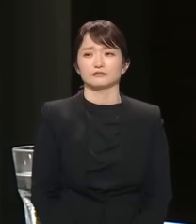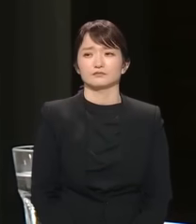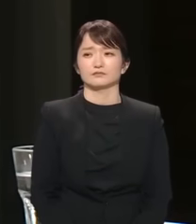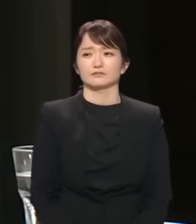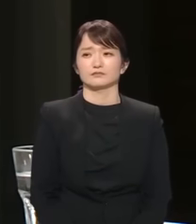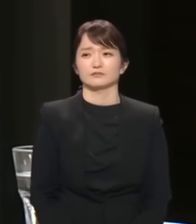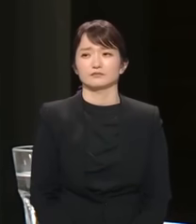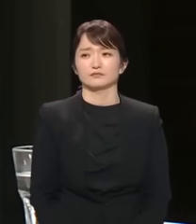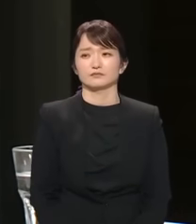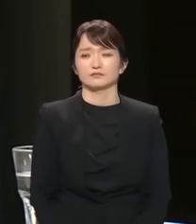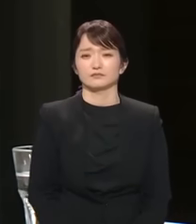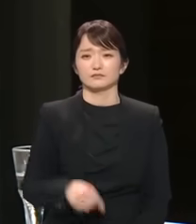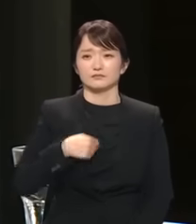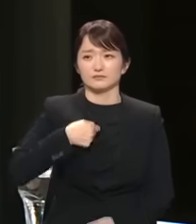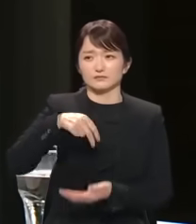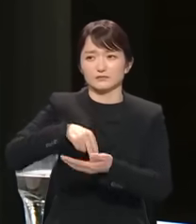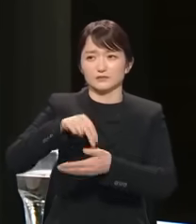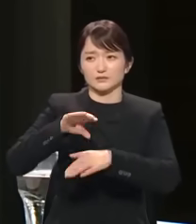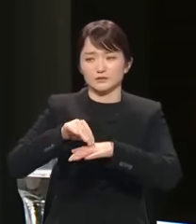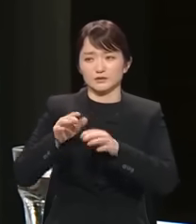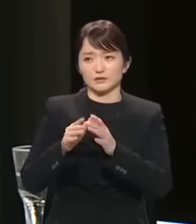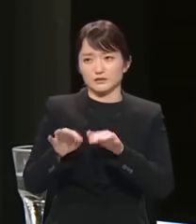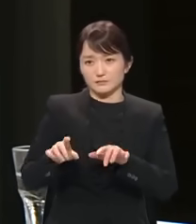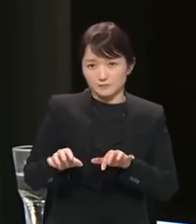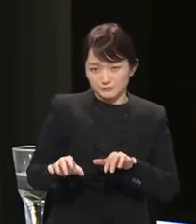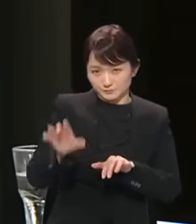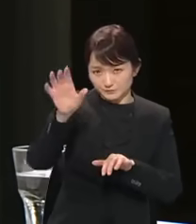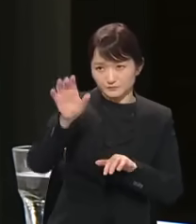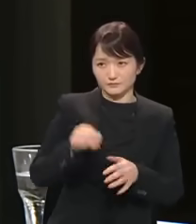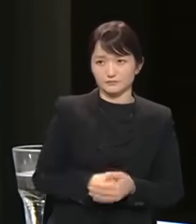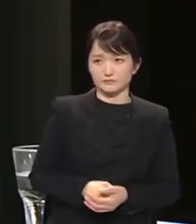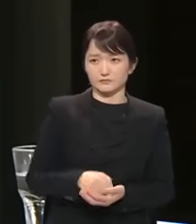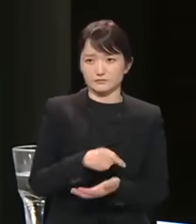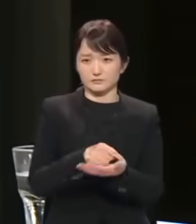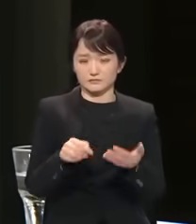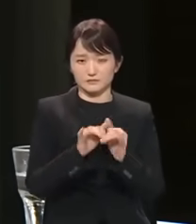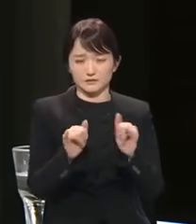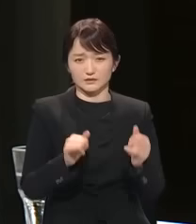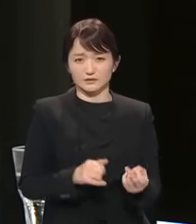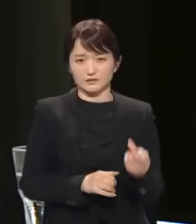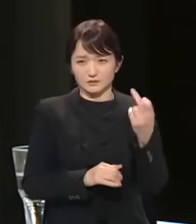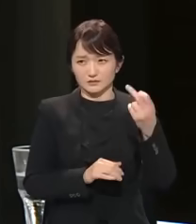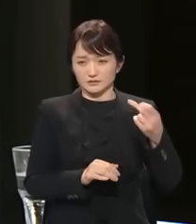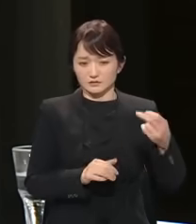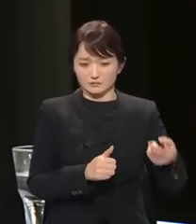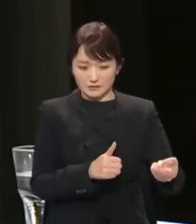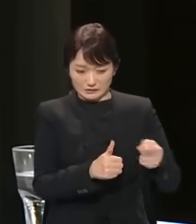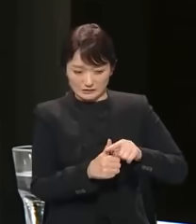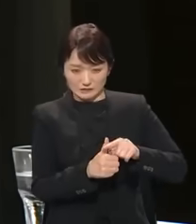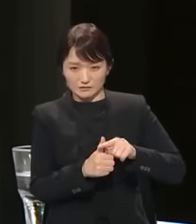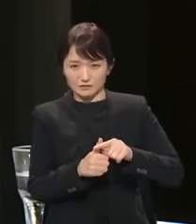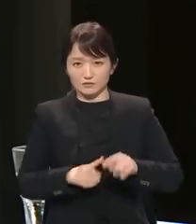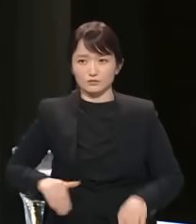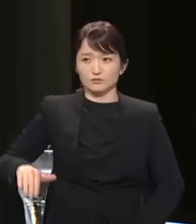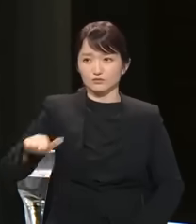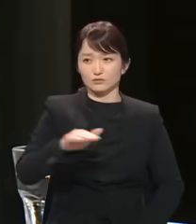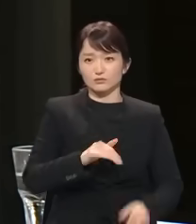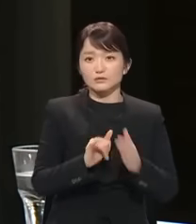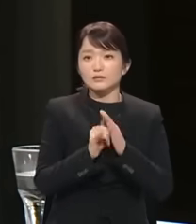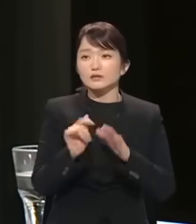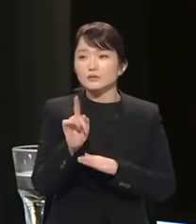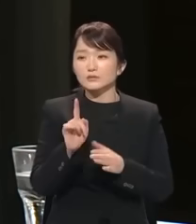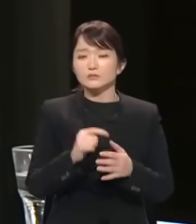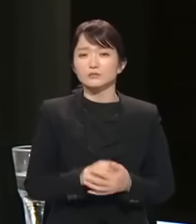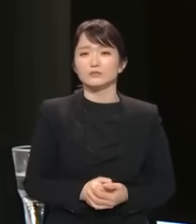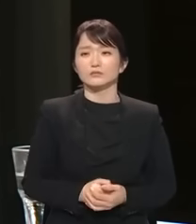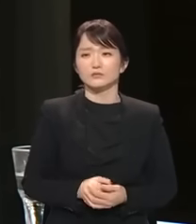사반 독립채널 채팅창에 아 피해자분의 형님이 지금 들어와서 우리 가족 여러분들의 어떤 뭐